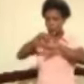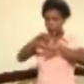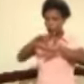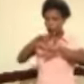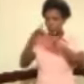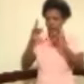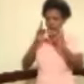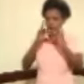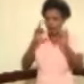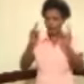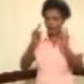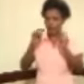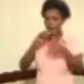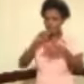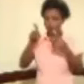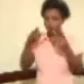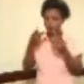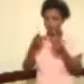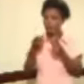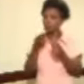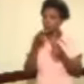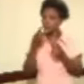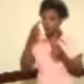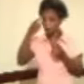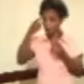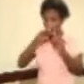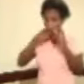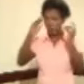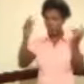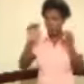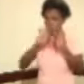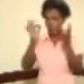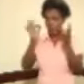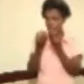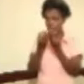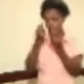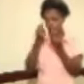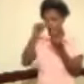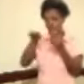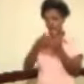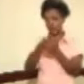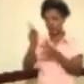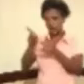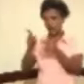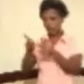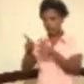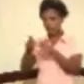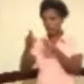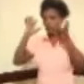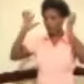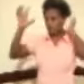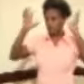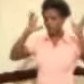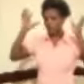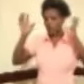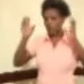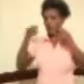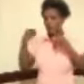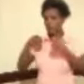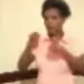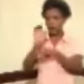des espaces publics, des espaces communs, corréler l'école, corréler la place publique, corréler le marché, corréler l'église,